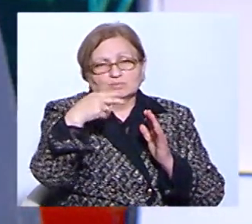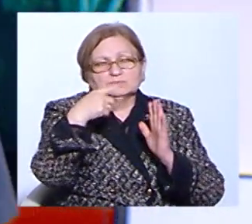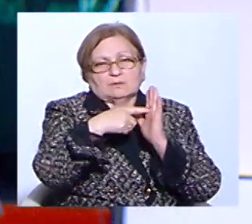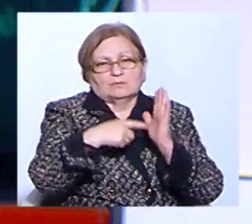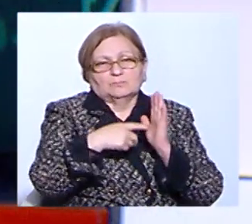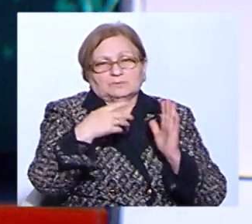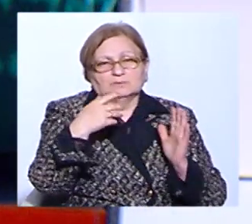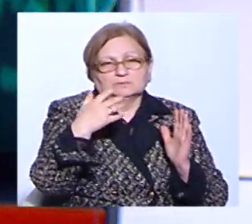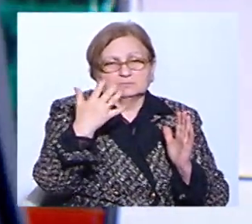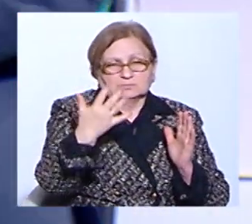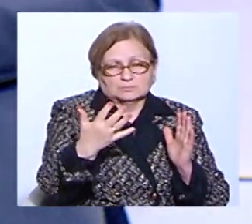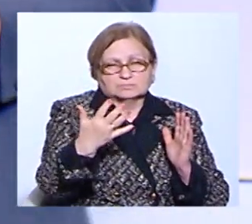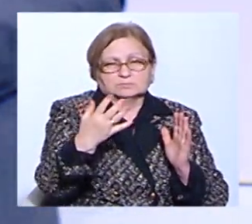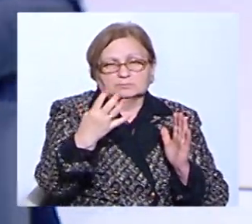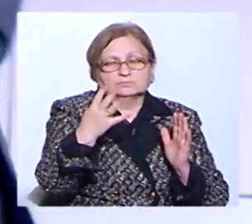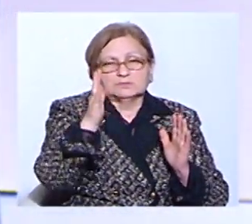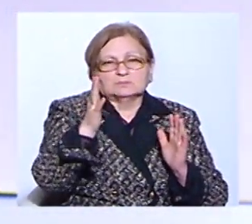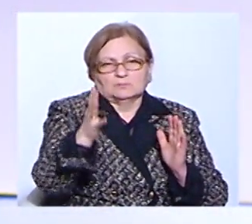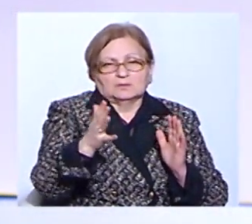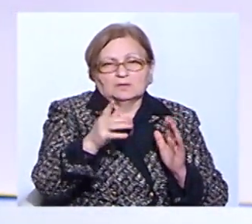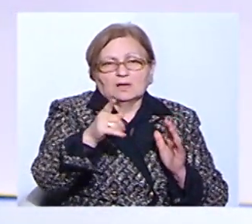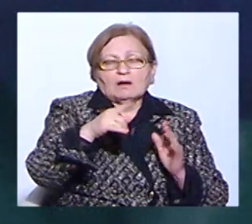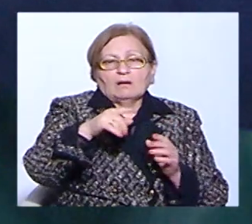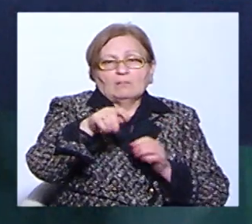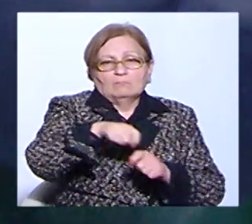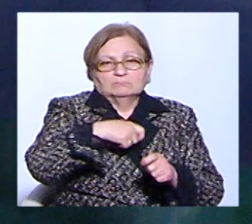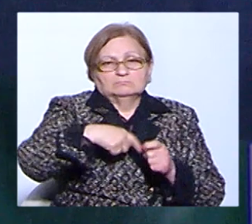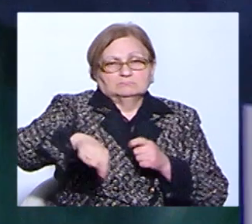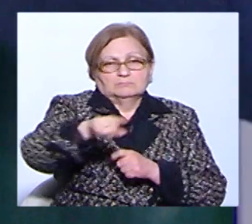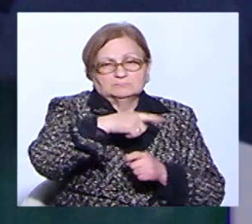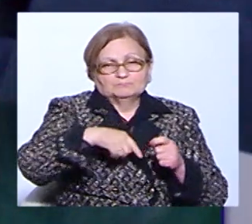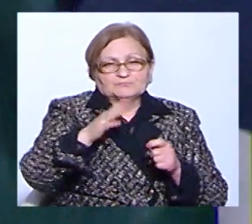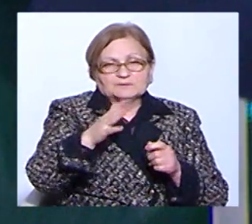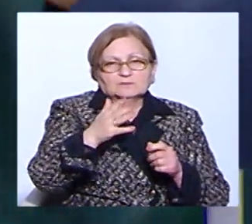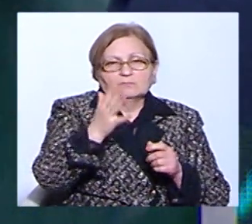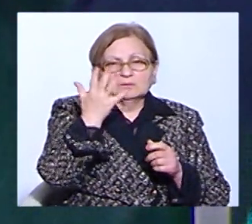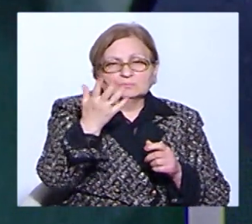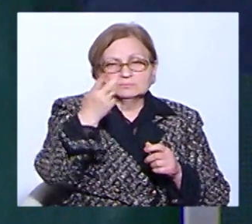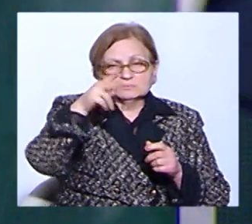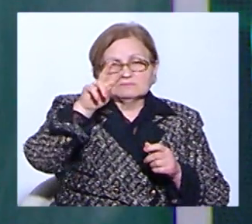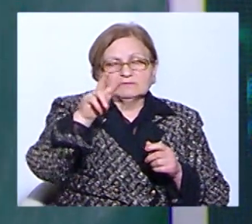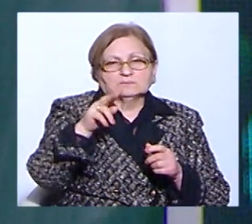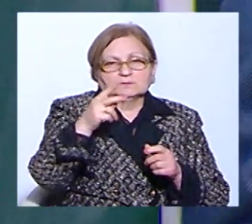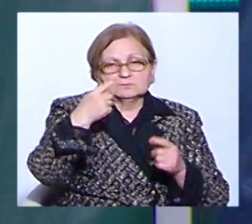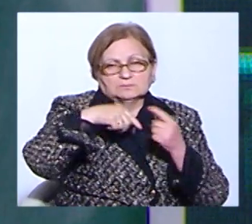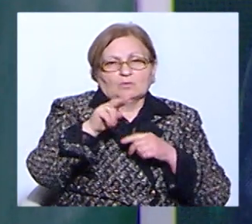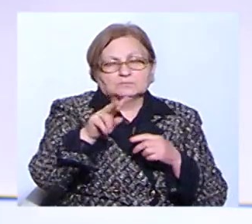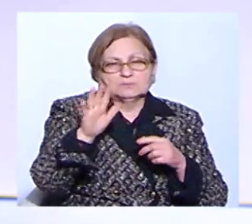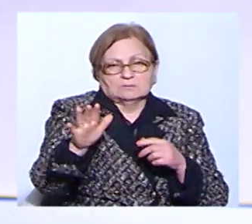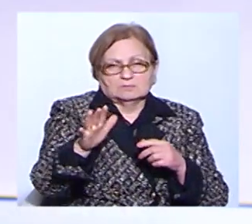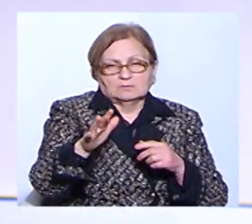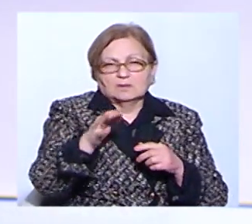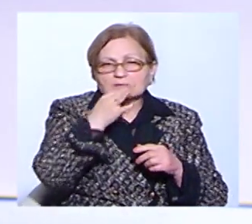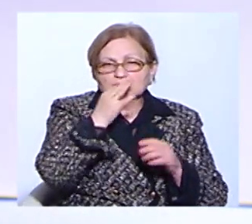და შესაბამისად ფუძის ფართობი იქნება 5-ის კვადრატი, ანუ 25. და შემდეგ უკვე